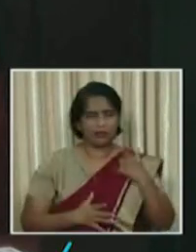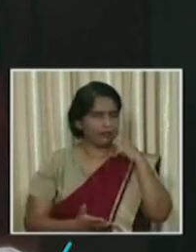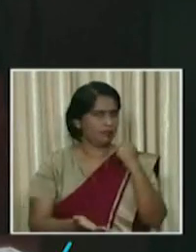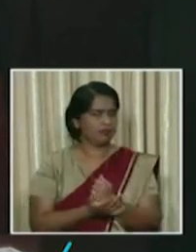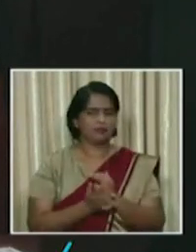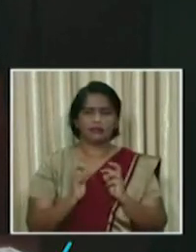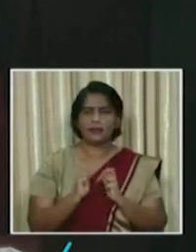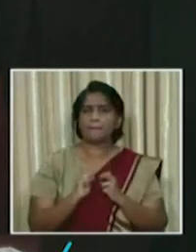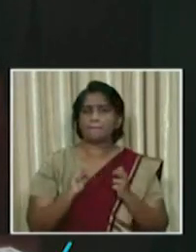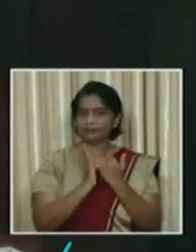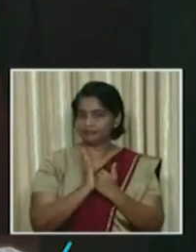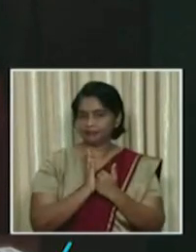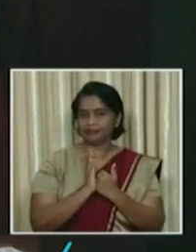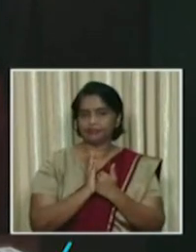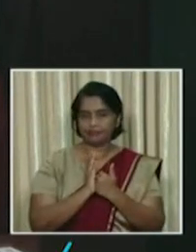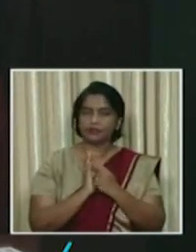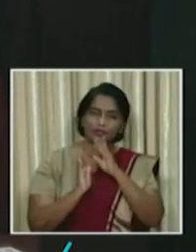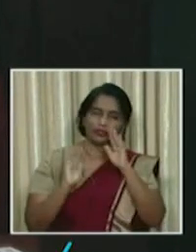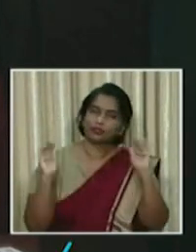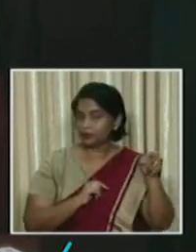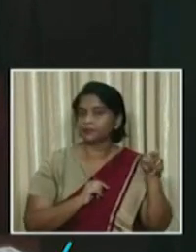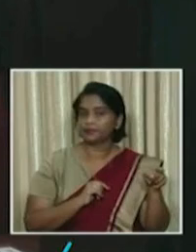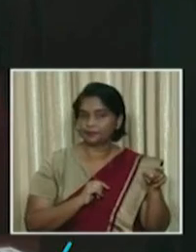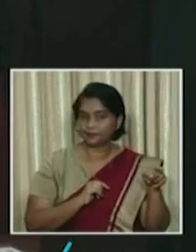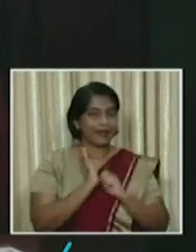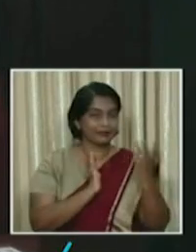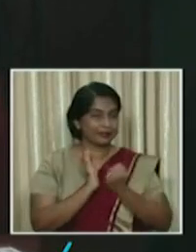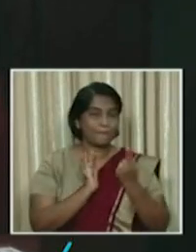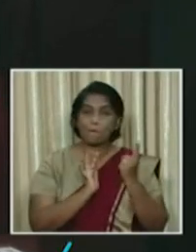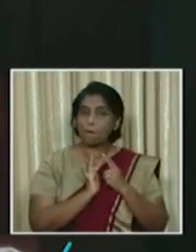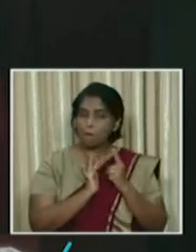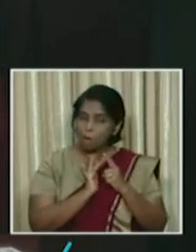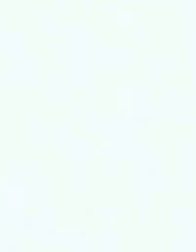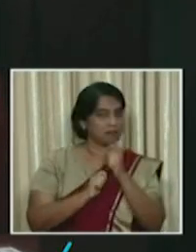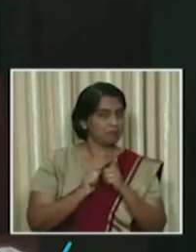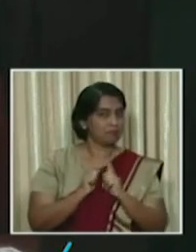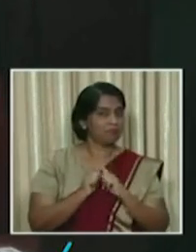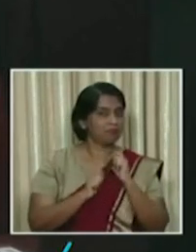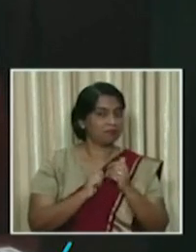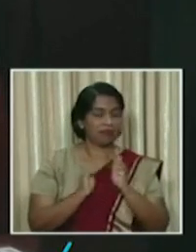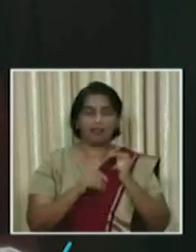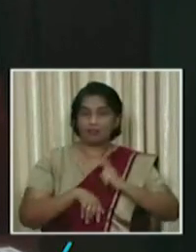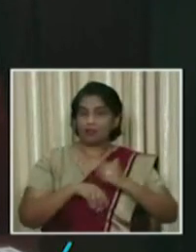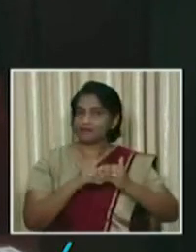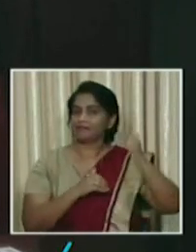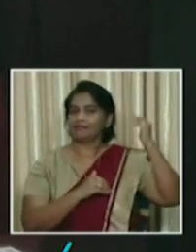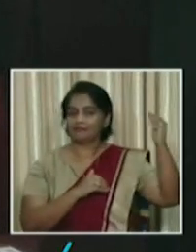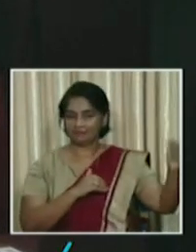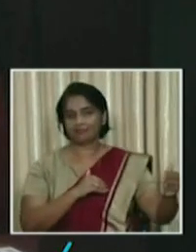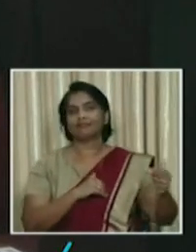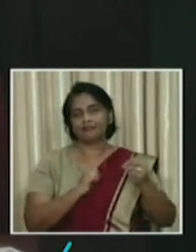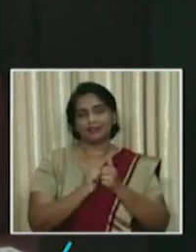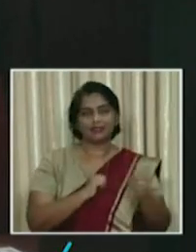මර උගුලක නිරත වෙලා සිටින්නේ. අඩුම ගානේ ඒ අයගේ කොලී සහනය, ප්‍රාග්ධනය ගෙවීමේ, දිගු කිරීමේ කාලයක් ක්‍රියාත්මක කරන්න